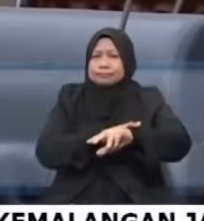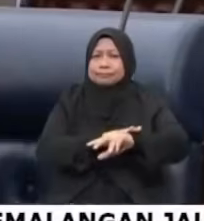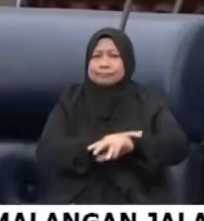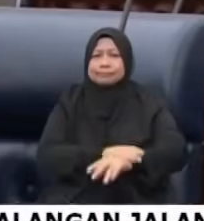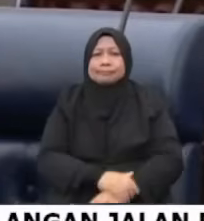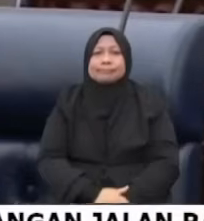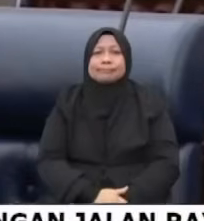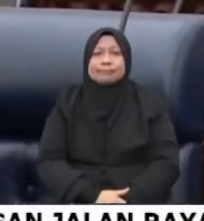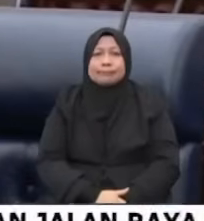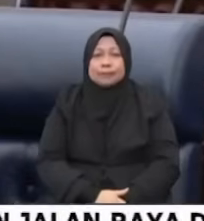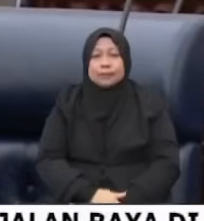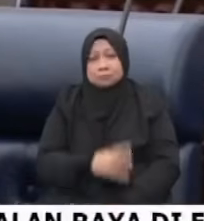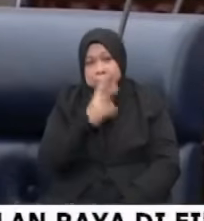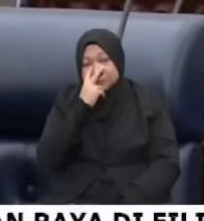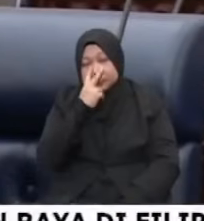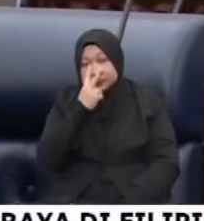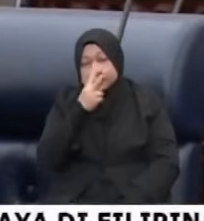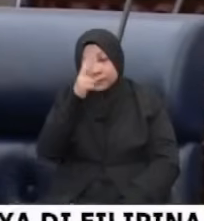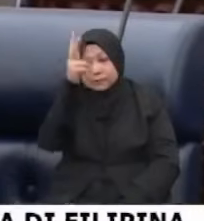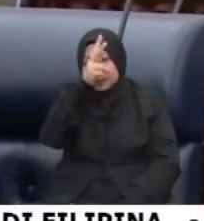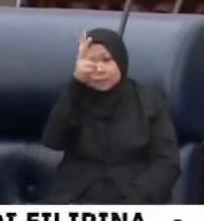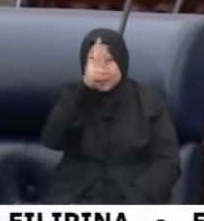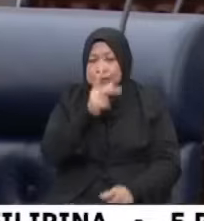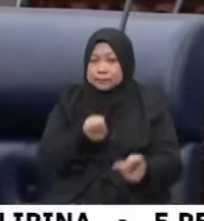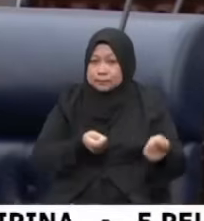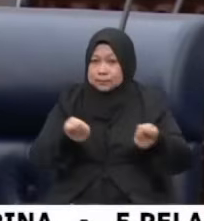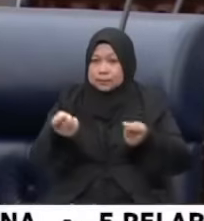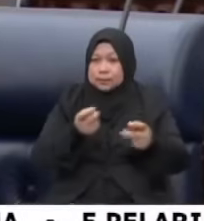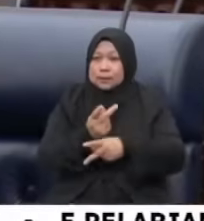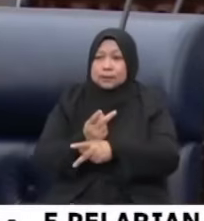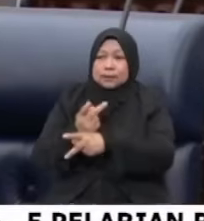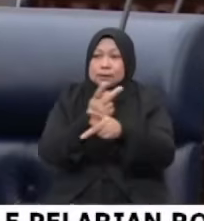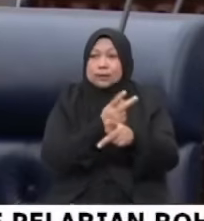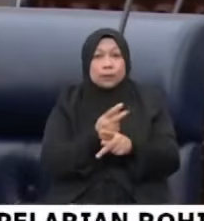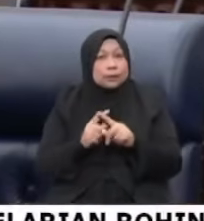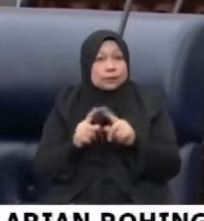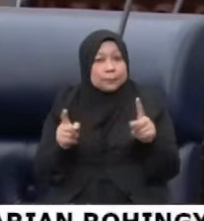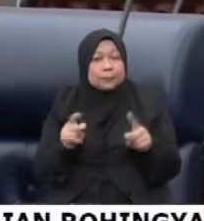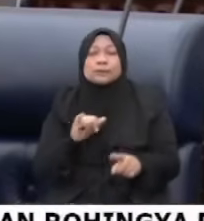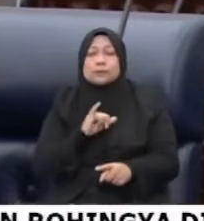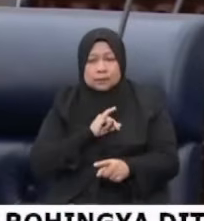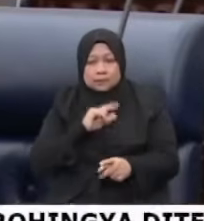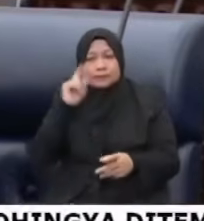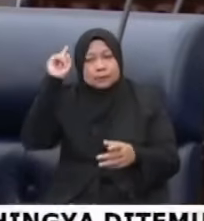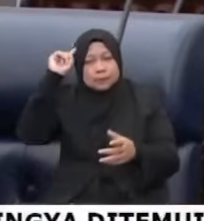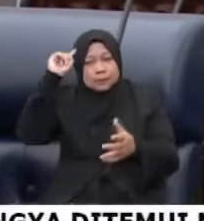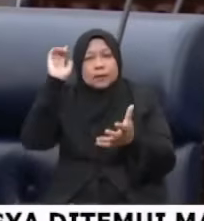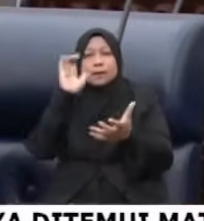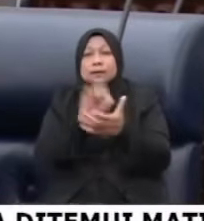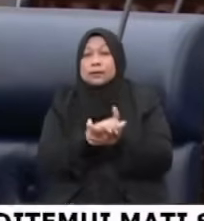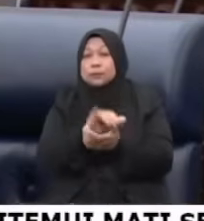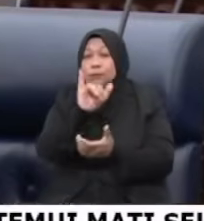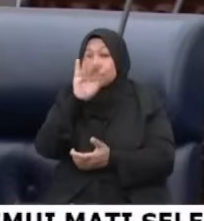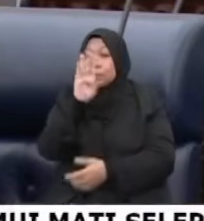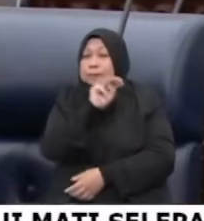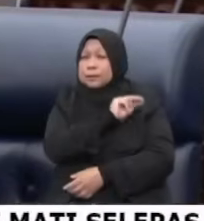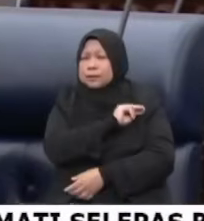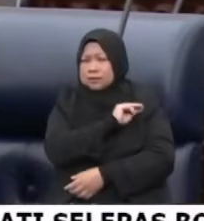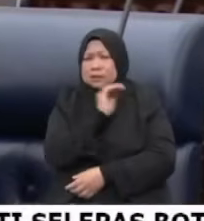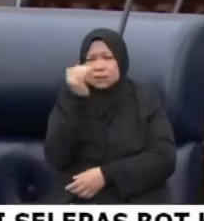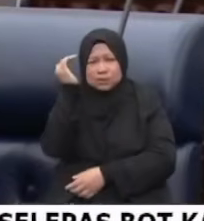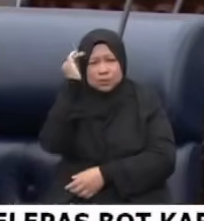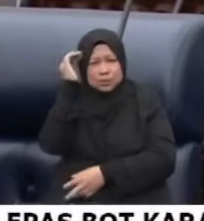Pada perspektif kerajaan terkawal Tetapi saya yakin yang amat berhormat menteri juga tahu